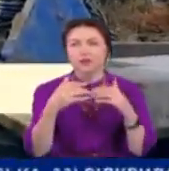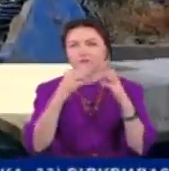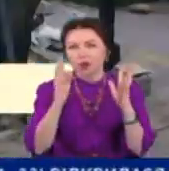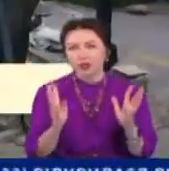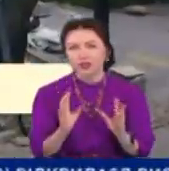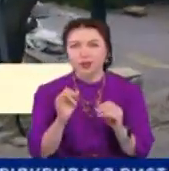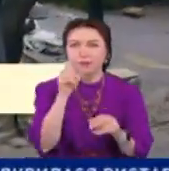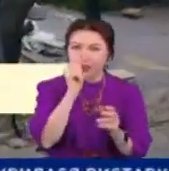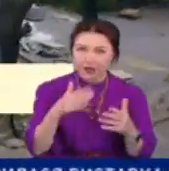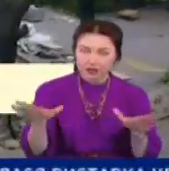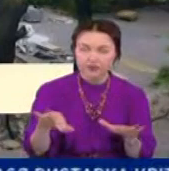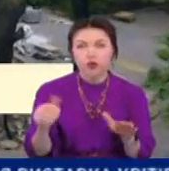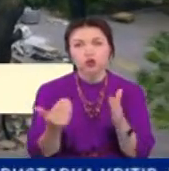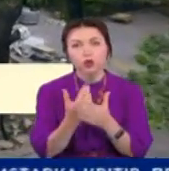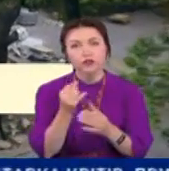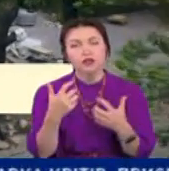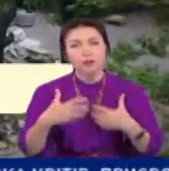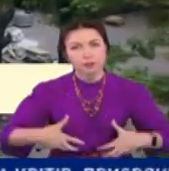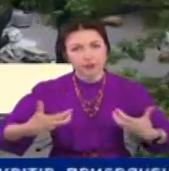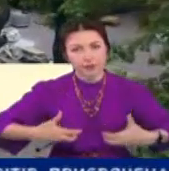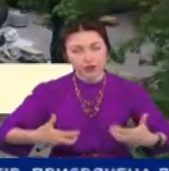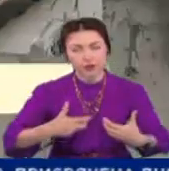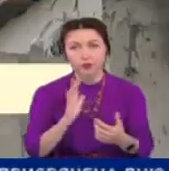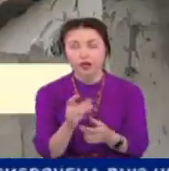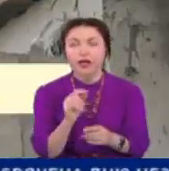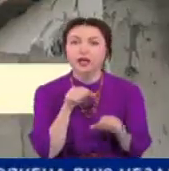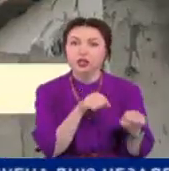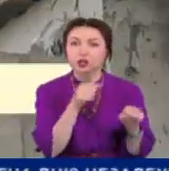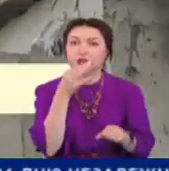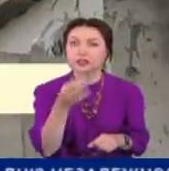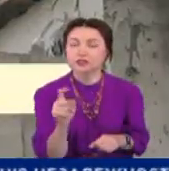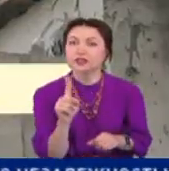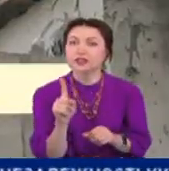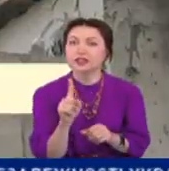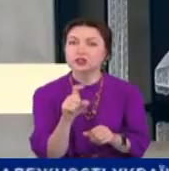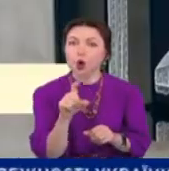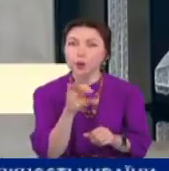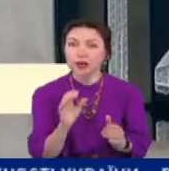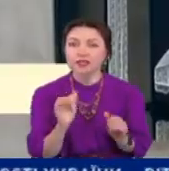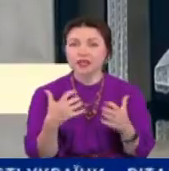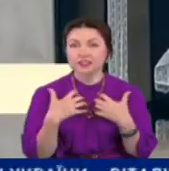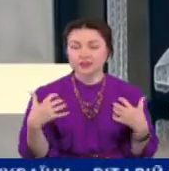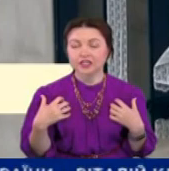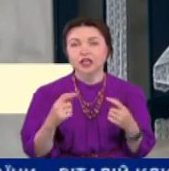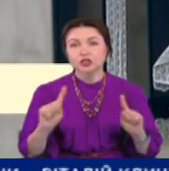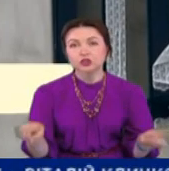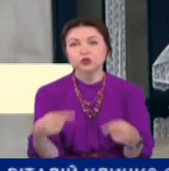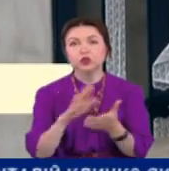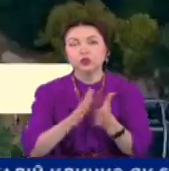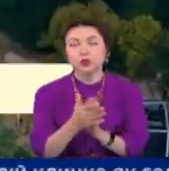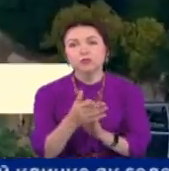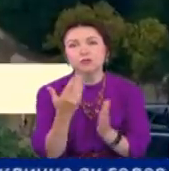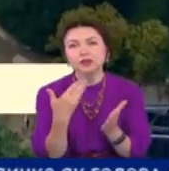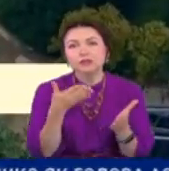Наступного ж літа з'явиться новий приматник. Віталій Кличко відзначив, що у зоопарку для звірів створять умови максимально наближені